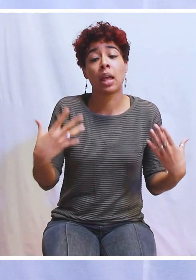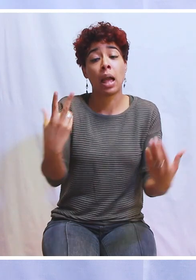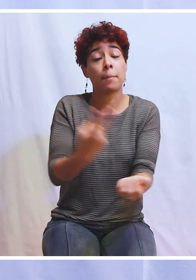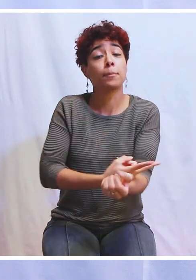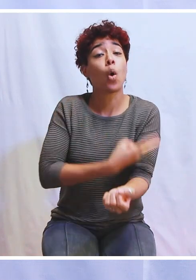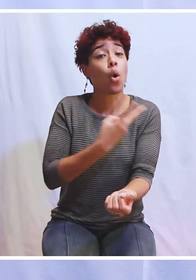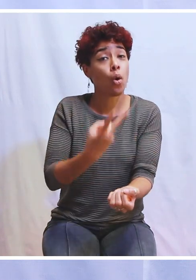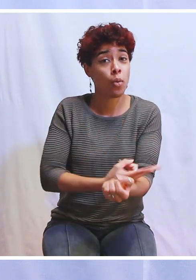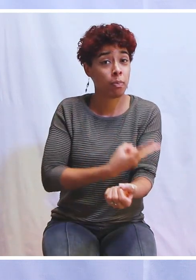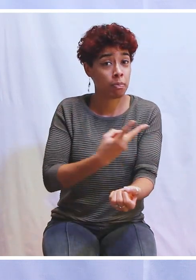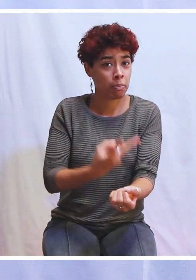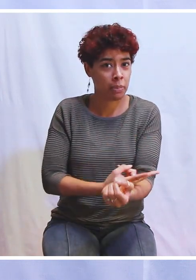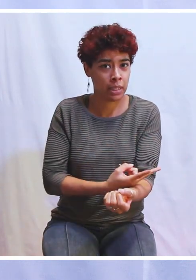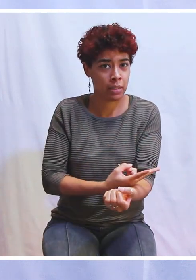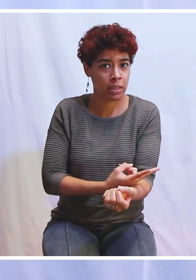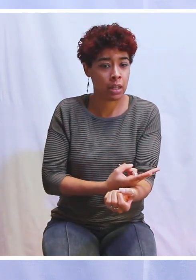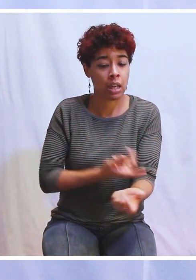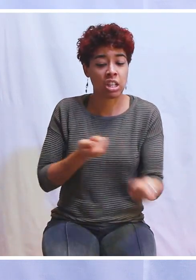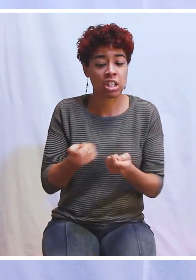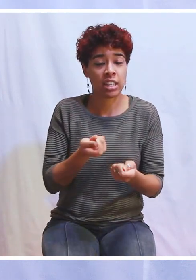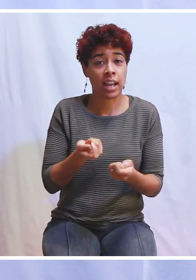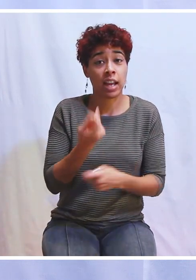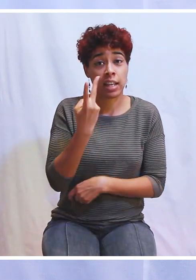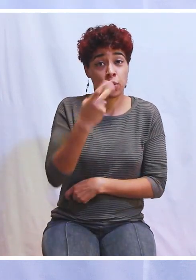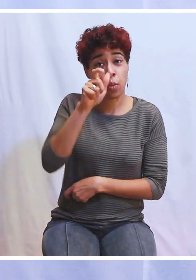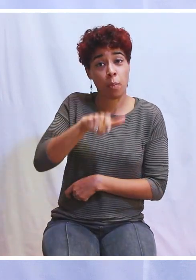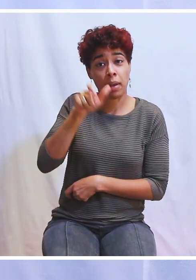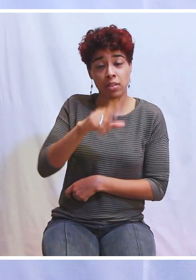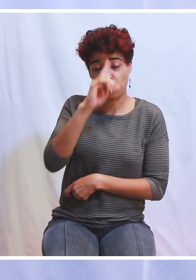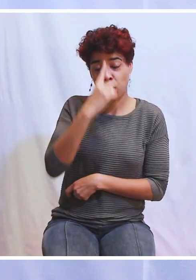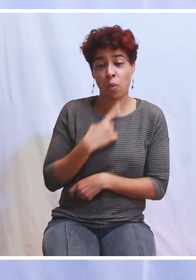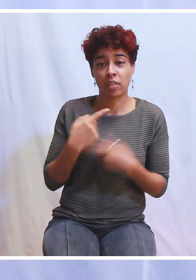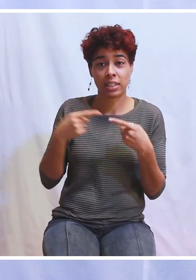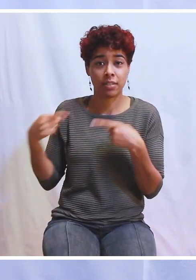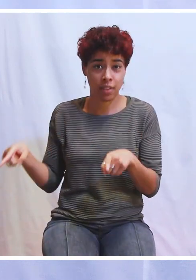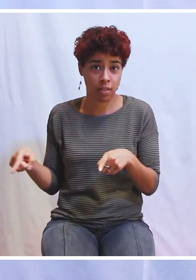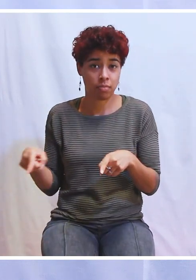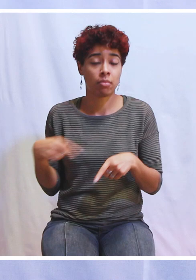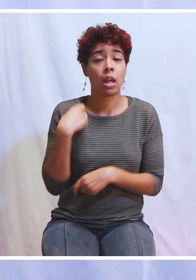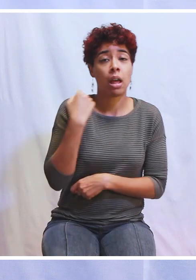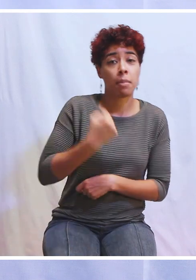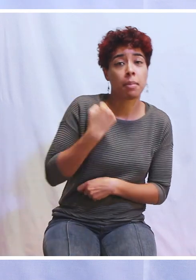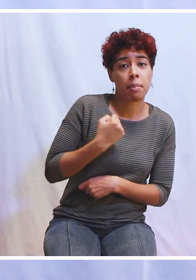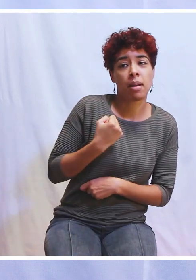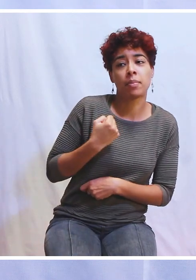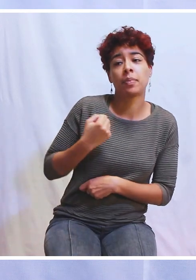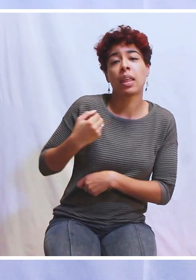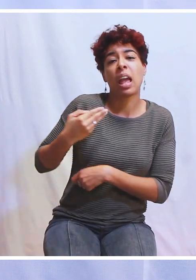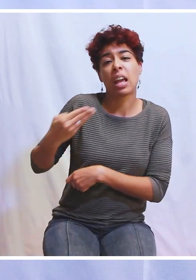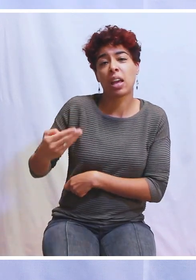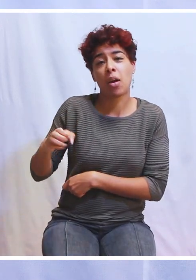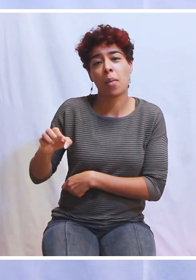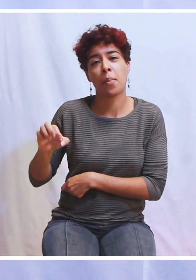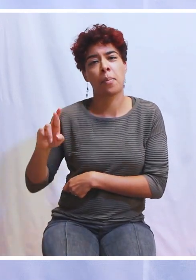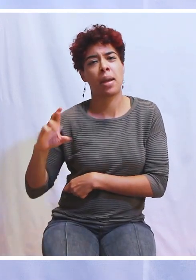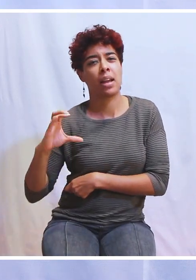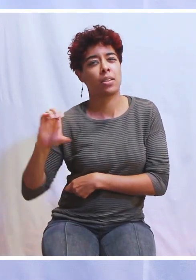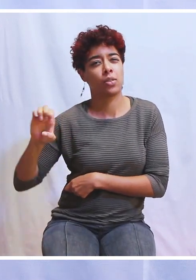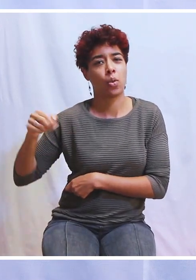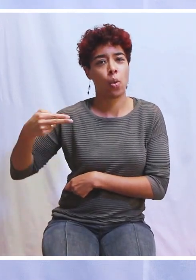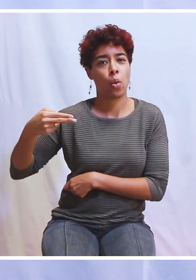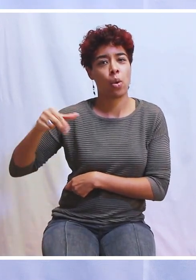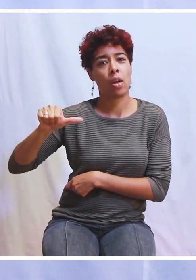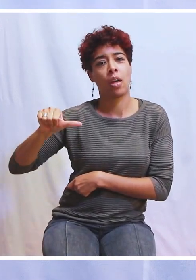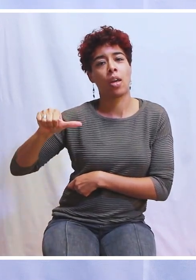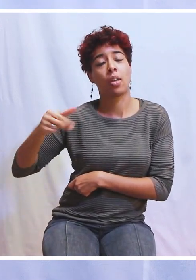monde-là. Il y a les vrais bergers et puis il y a les mercenaires. Et j'aimerais qu'on se pose, nous, la question, est-ce que moi je suis un peu comme un mercenaire quand je veux